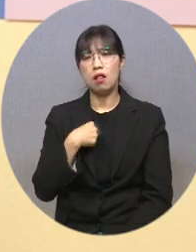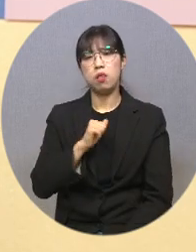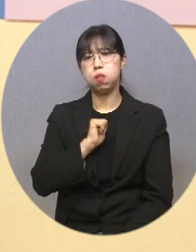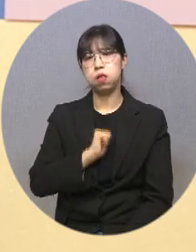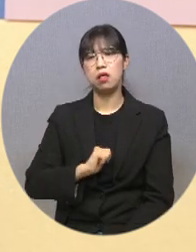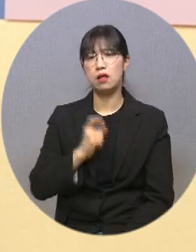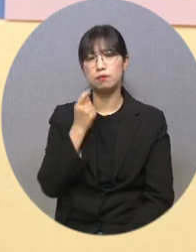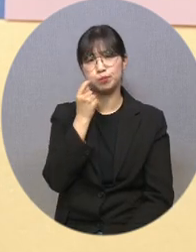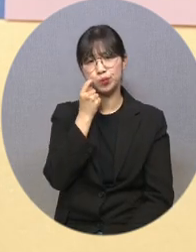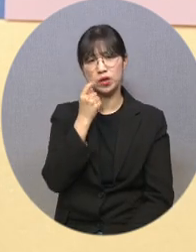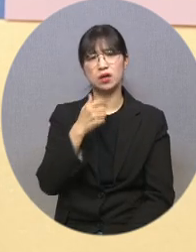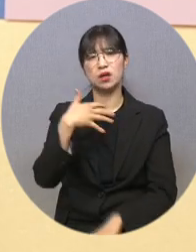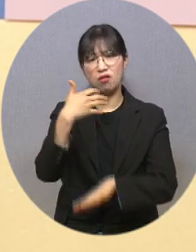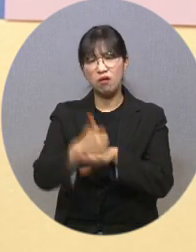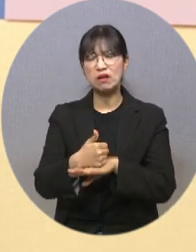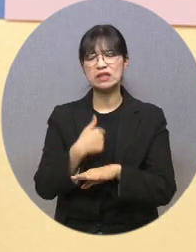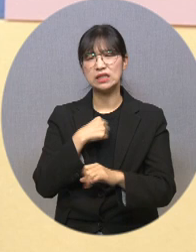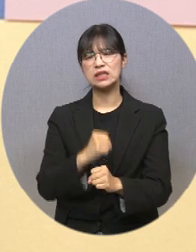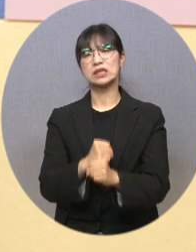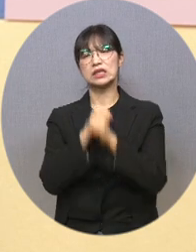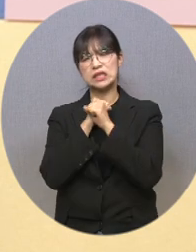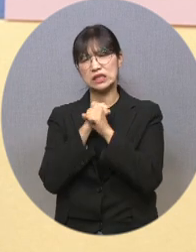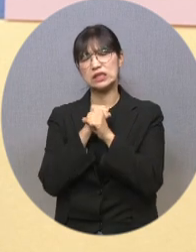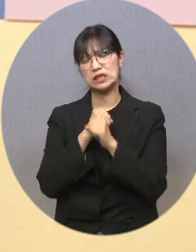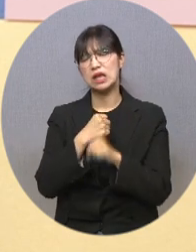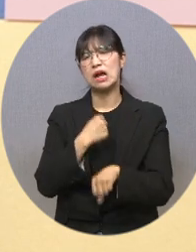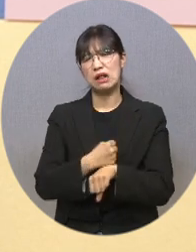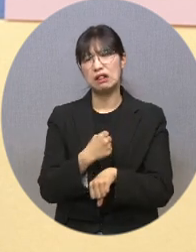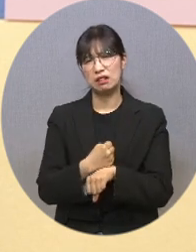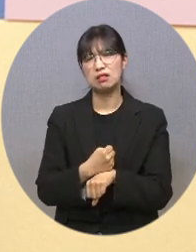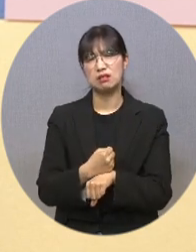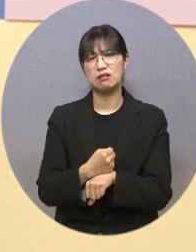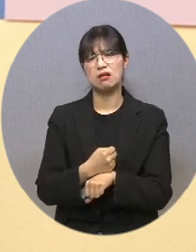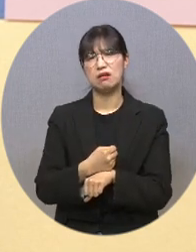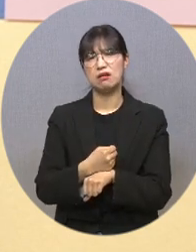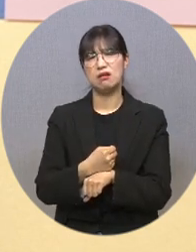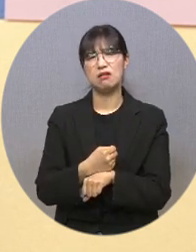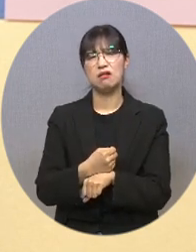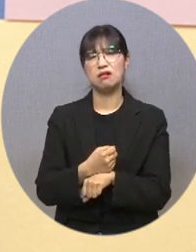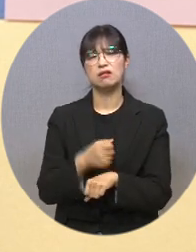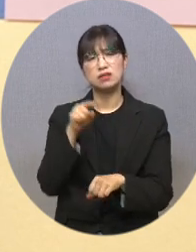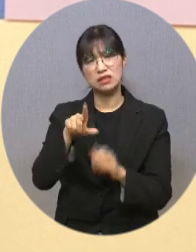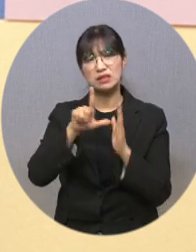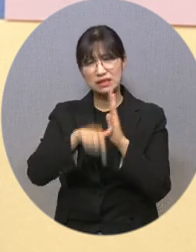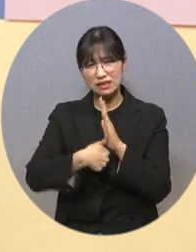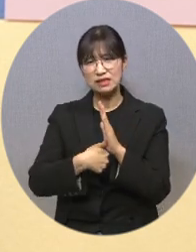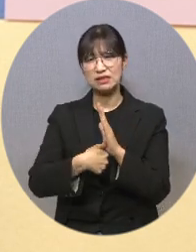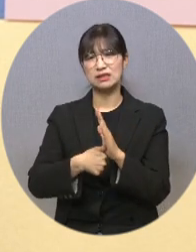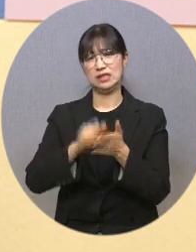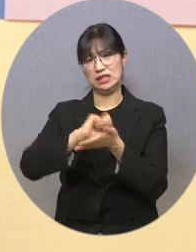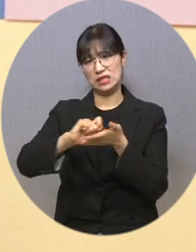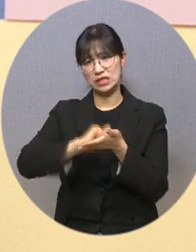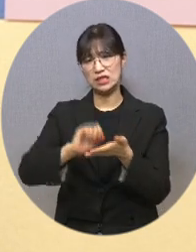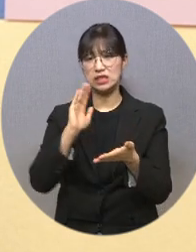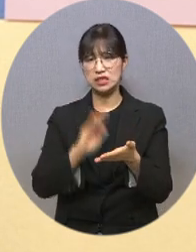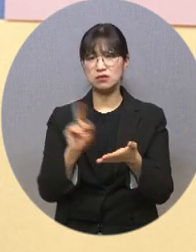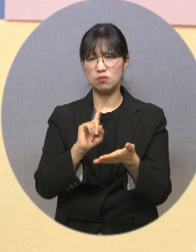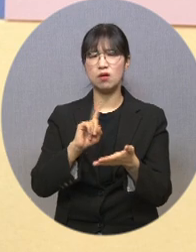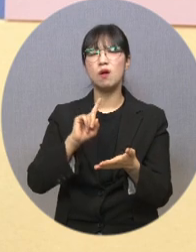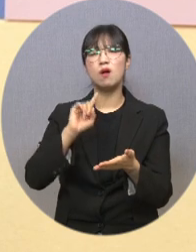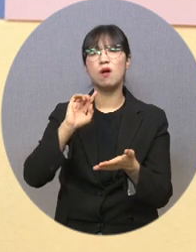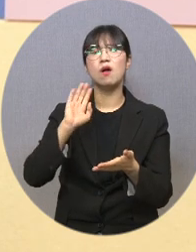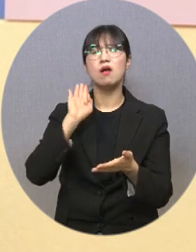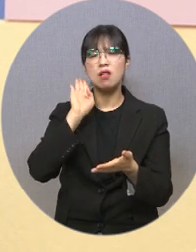네. 그래서 또 부모도 자살을 좀 시도했었는데 그때 남긴 유서 중에 네. 다음 생에는 좋은